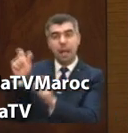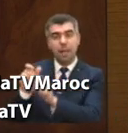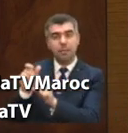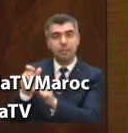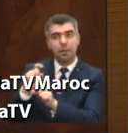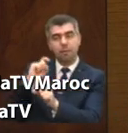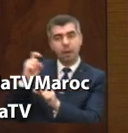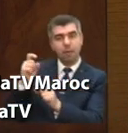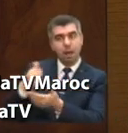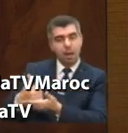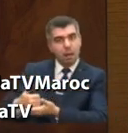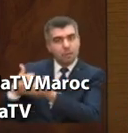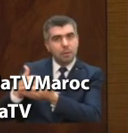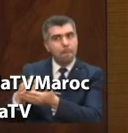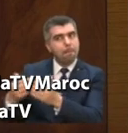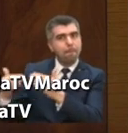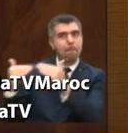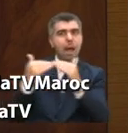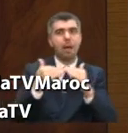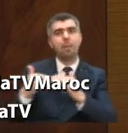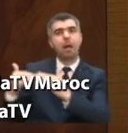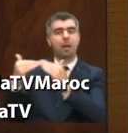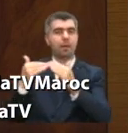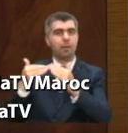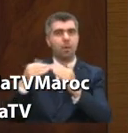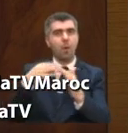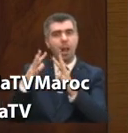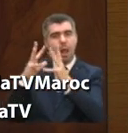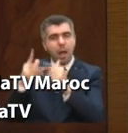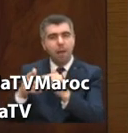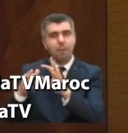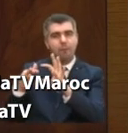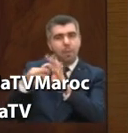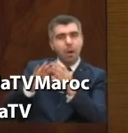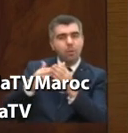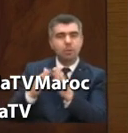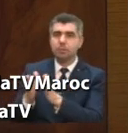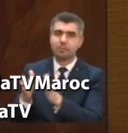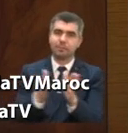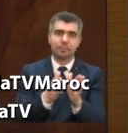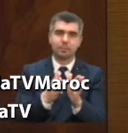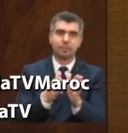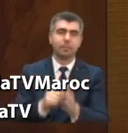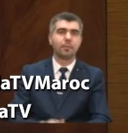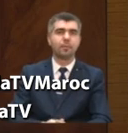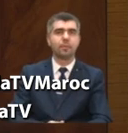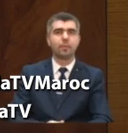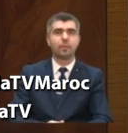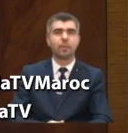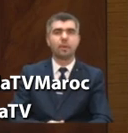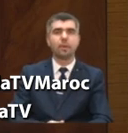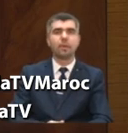التعافي والإبقاء على معيار انخفاض رقم المعاملات فقط. طبعا ما تنتكلموش هنا